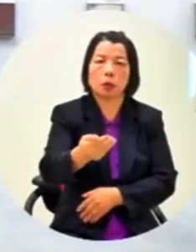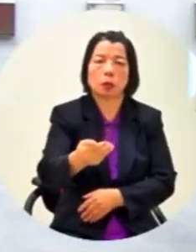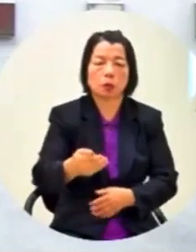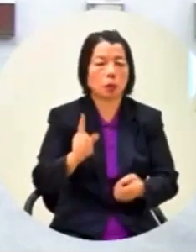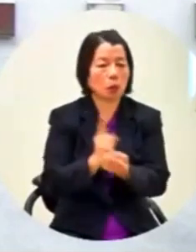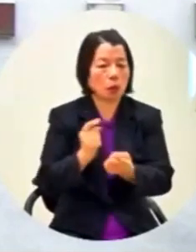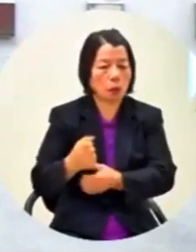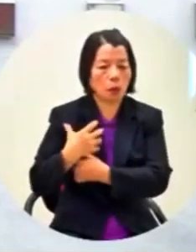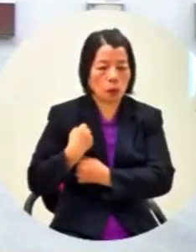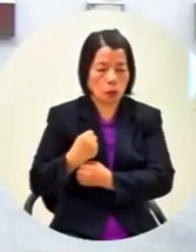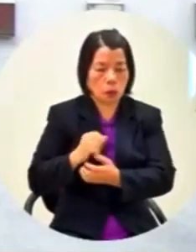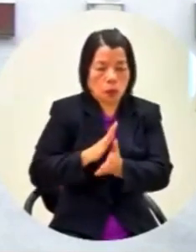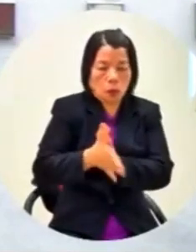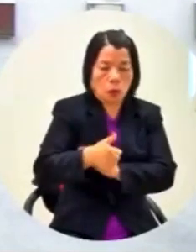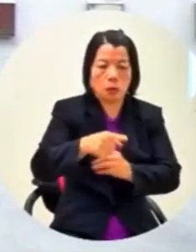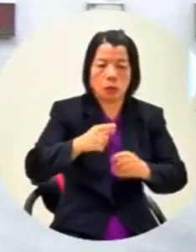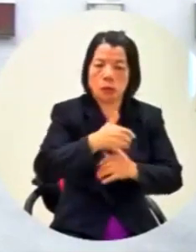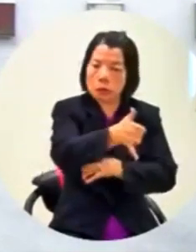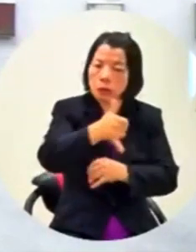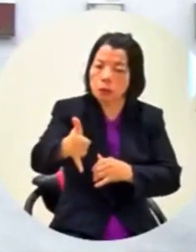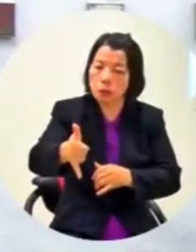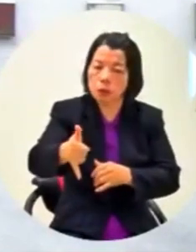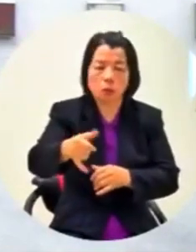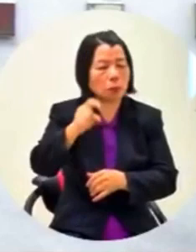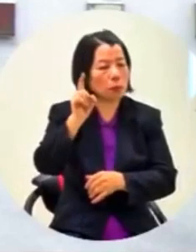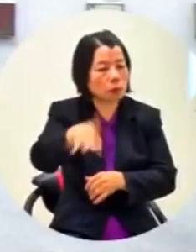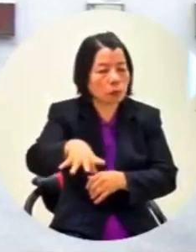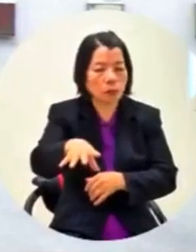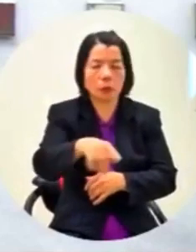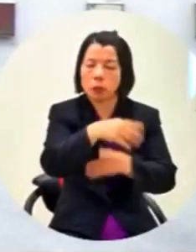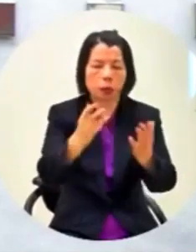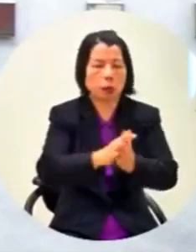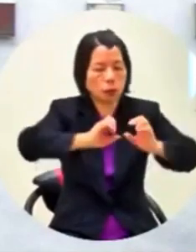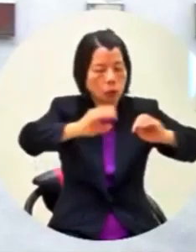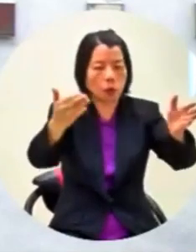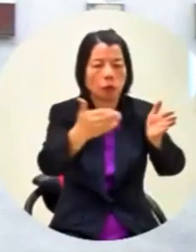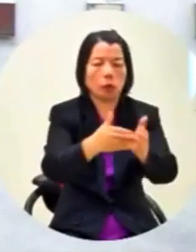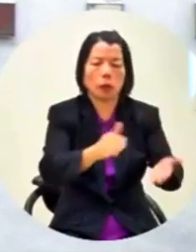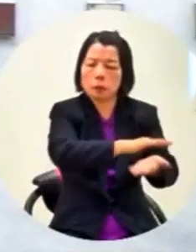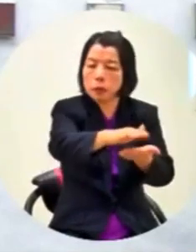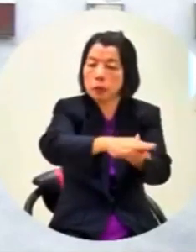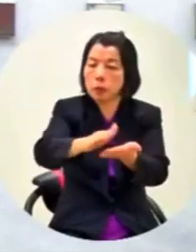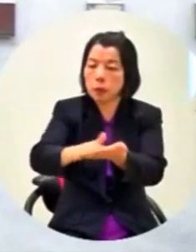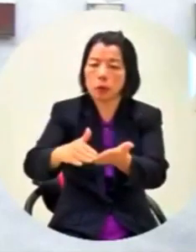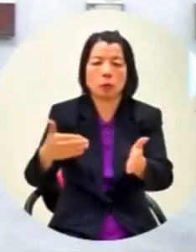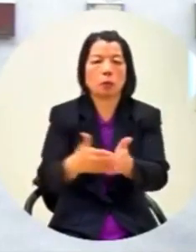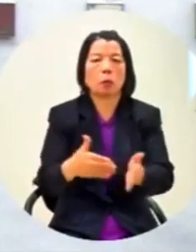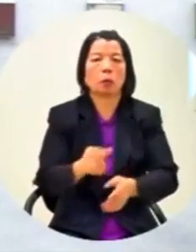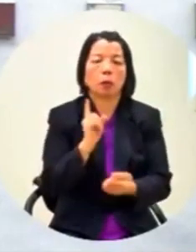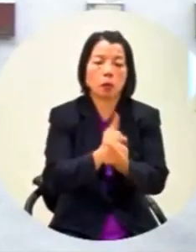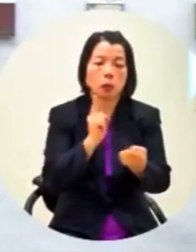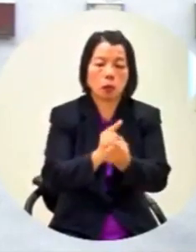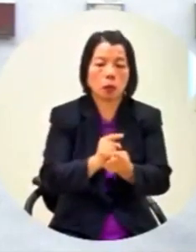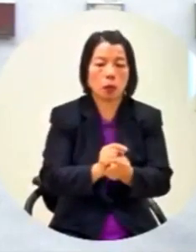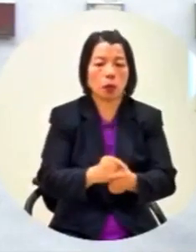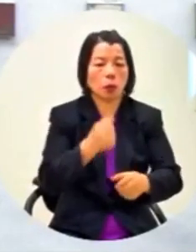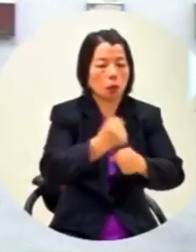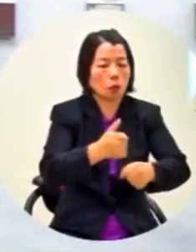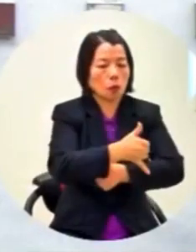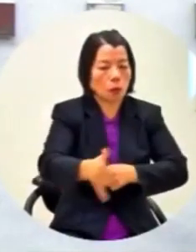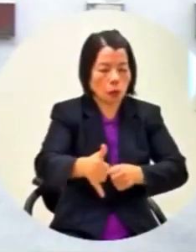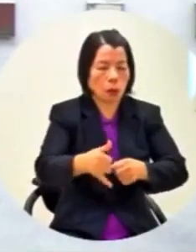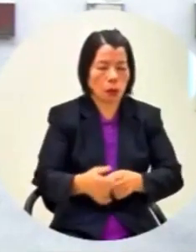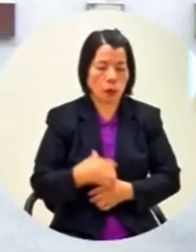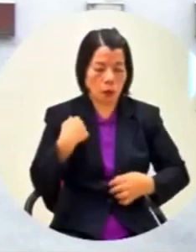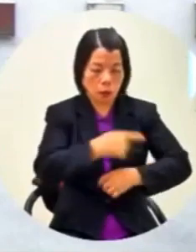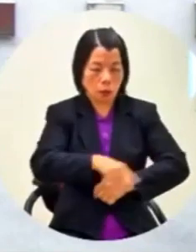主要的活动地点，全数消毒完毕，以及进行内部员工的健康检测，